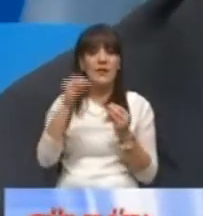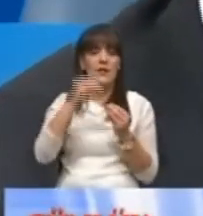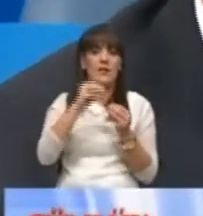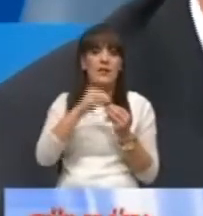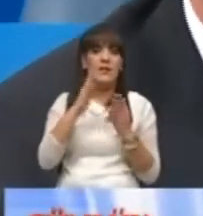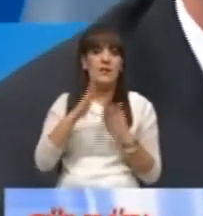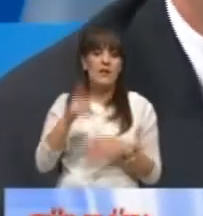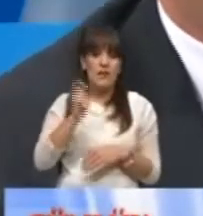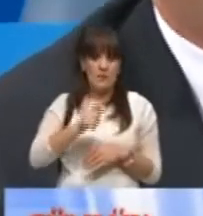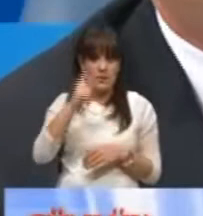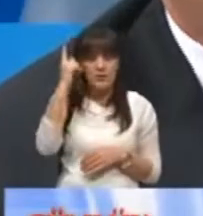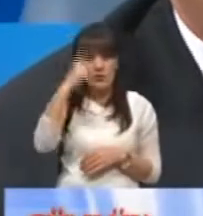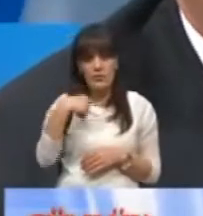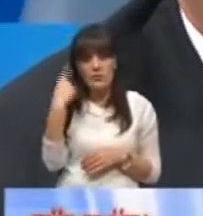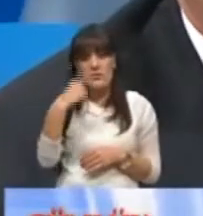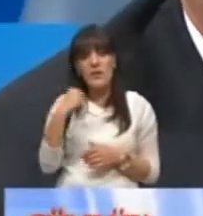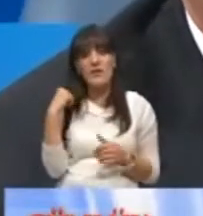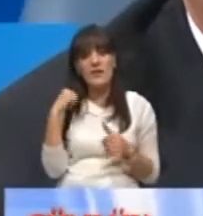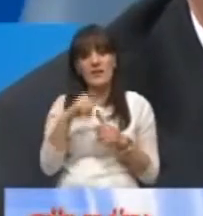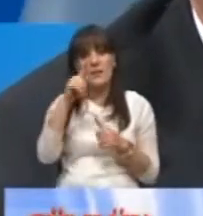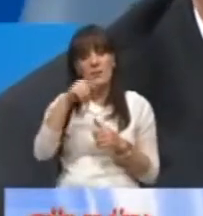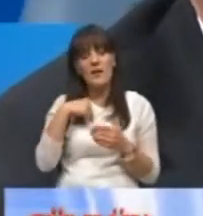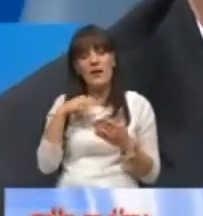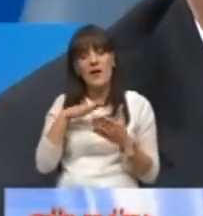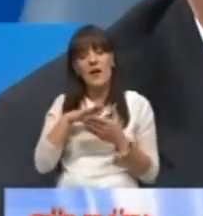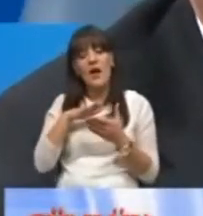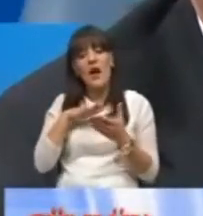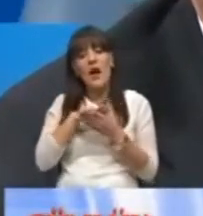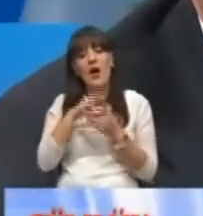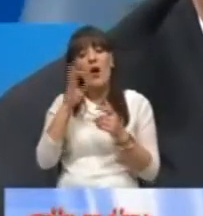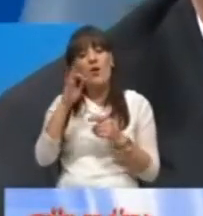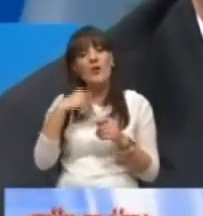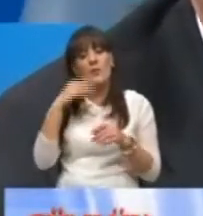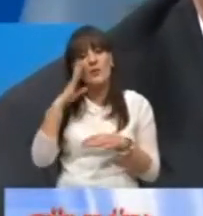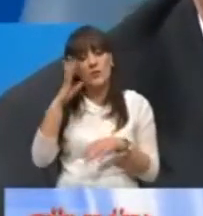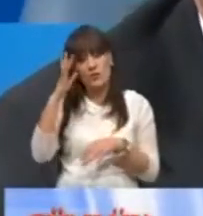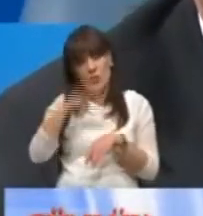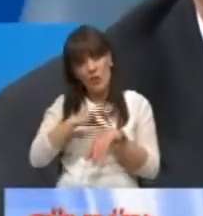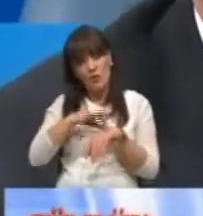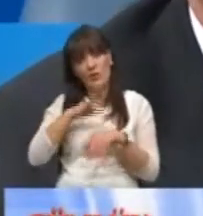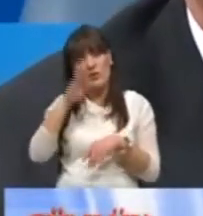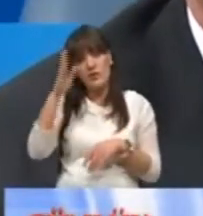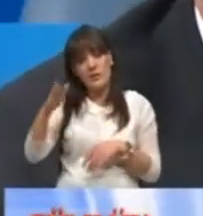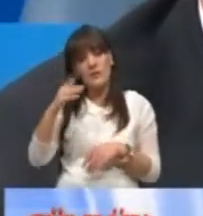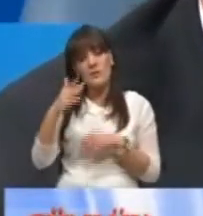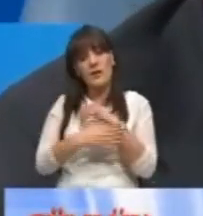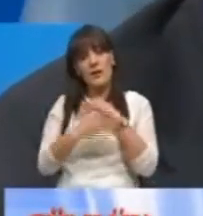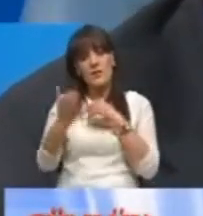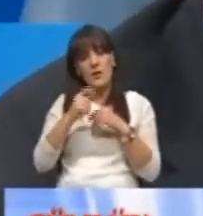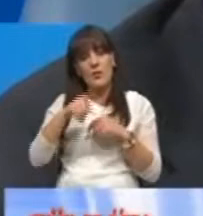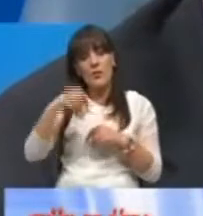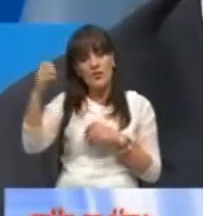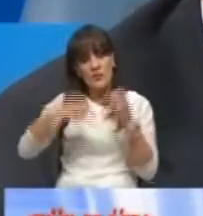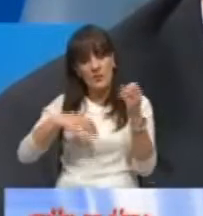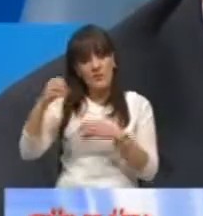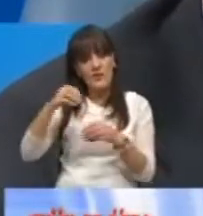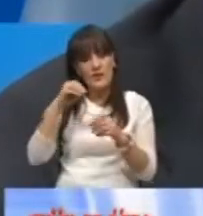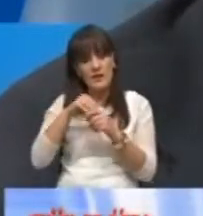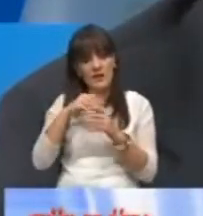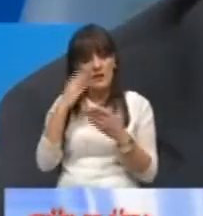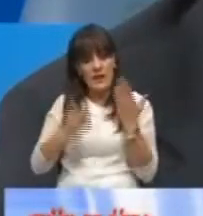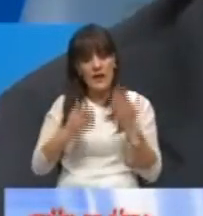devam edecektir. Onun için yine bir ortopedi ve travmatoloji uzmanından yardım alması, bunun radyografilerle